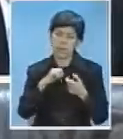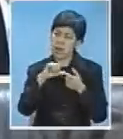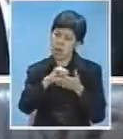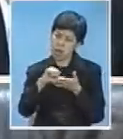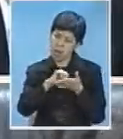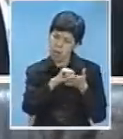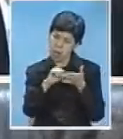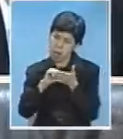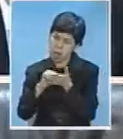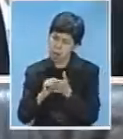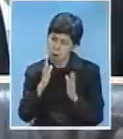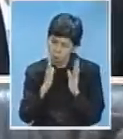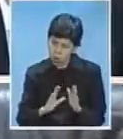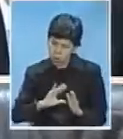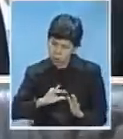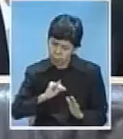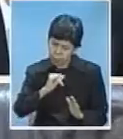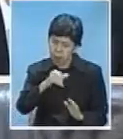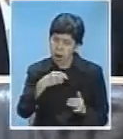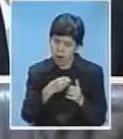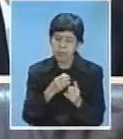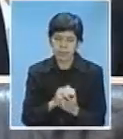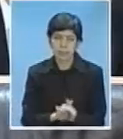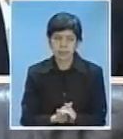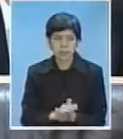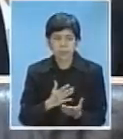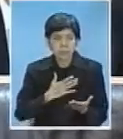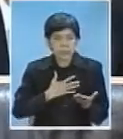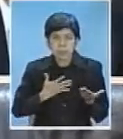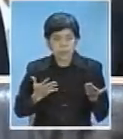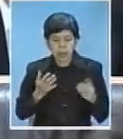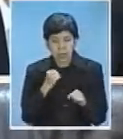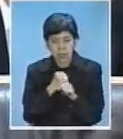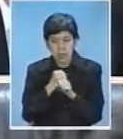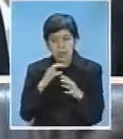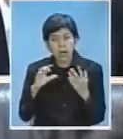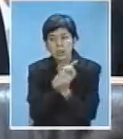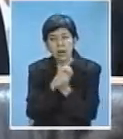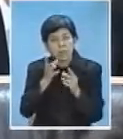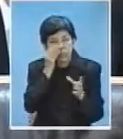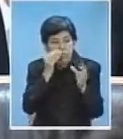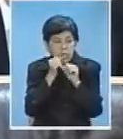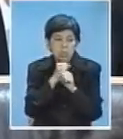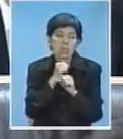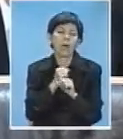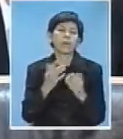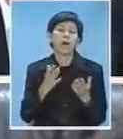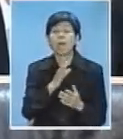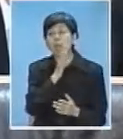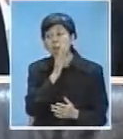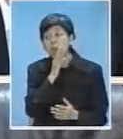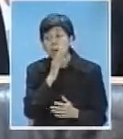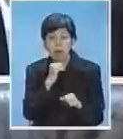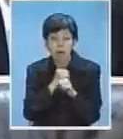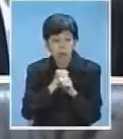ญหาเรื่องคุณภาพคนเหล่านี้ได้เราไม่มีทางที่จะก้าวไปสู่สังคมแห่งการเรียนรู้ได้ถ้าหาก